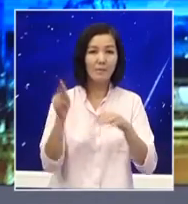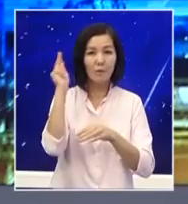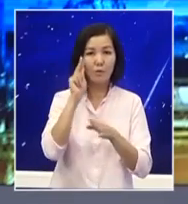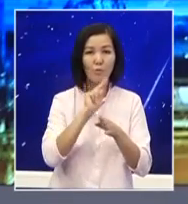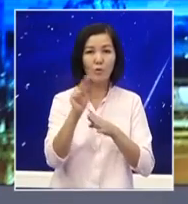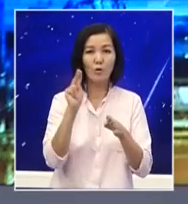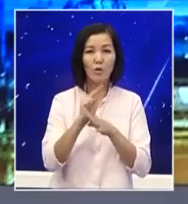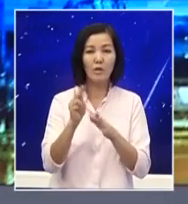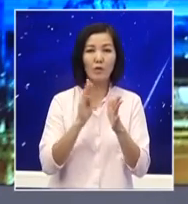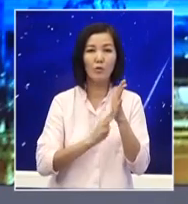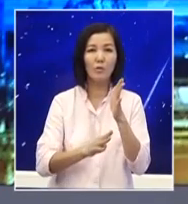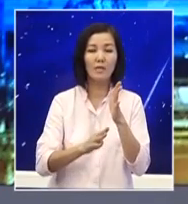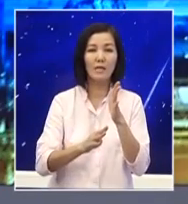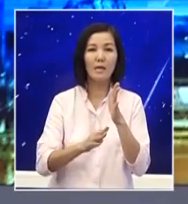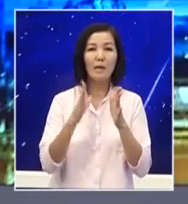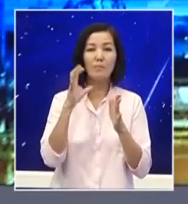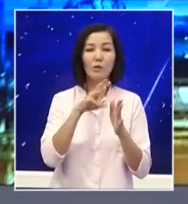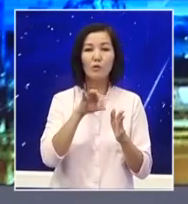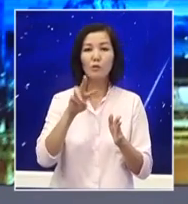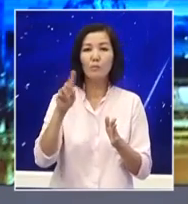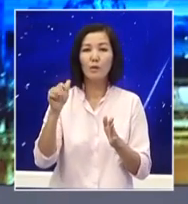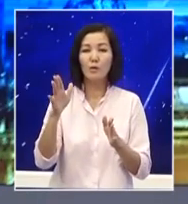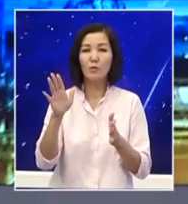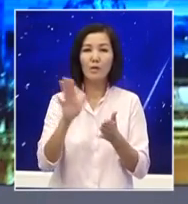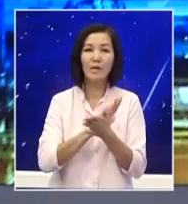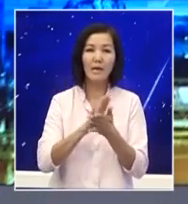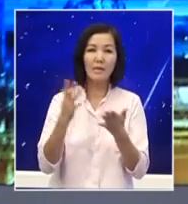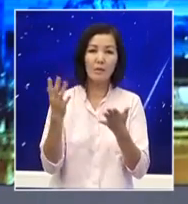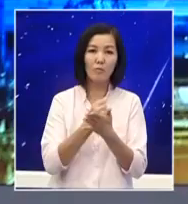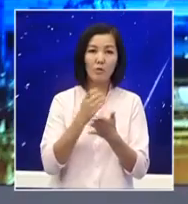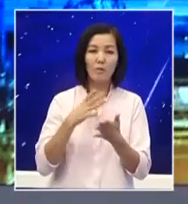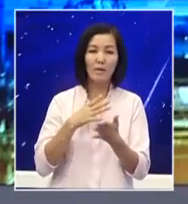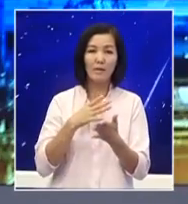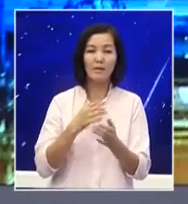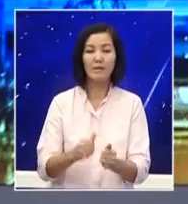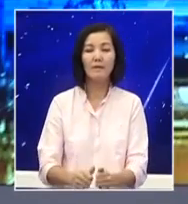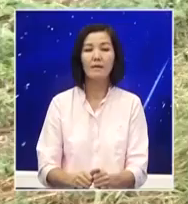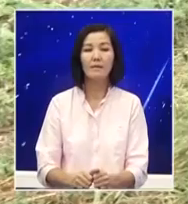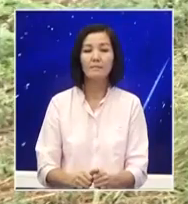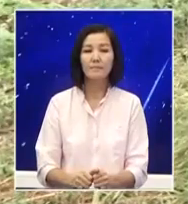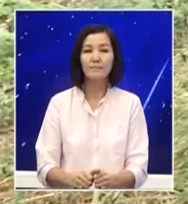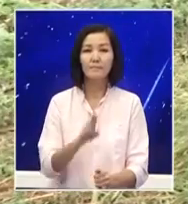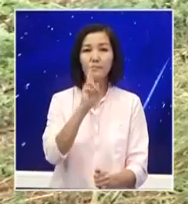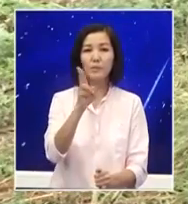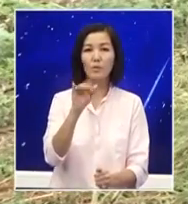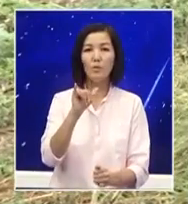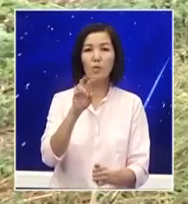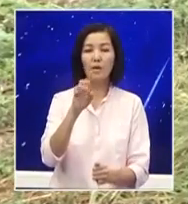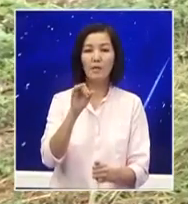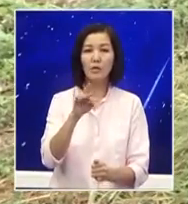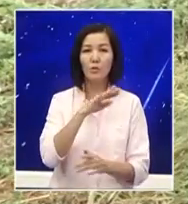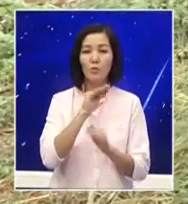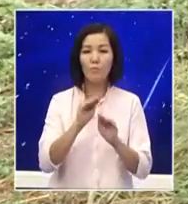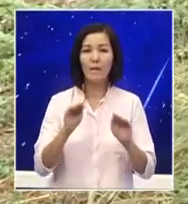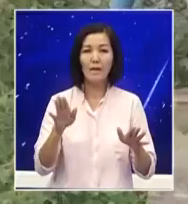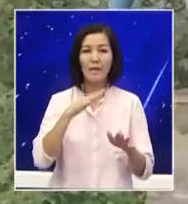үйретілді. Оның 90-ы жарты миллион теңге қайтарымсыз грант ұтып алған бірі Қуаныш Жанатбек. Қуаныш Жанатбек көпбалалы әке.